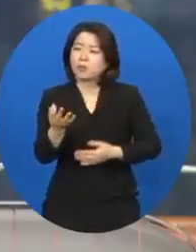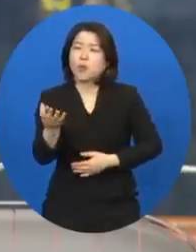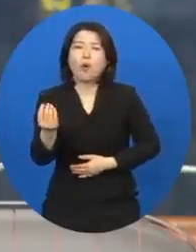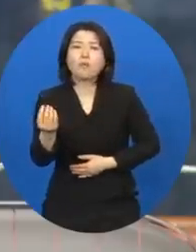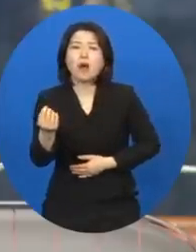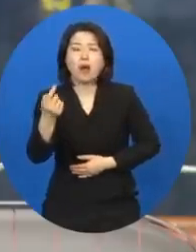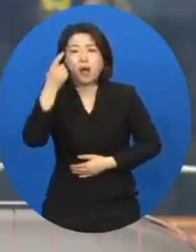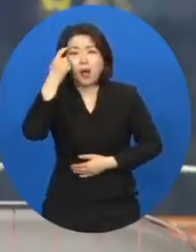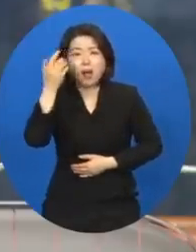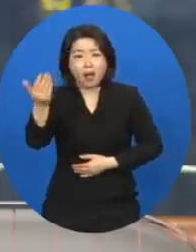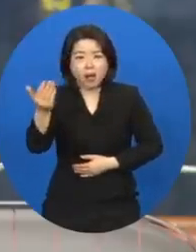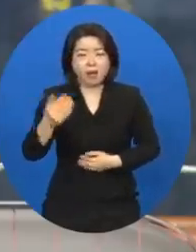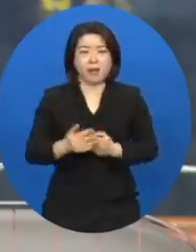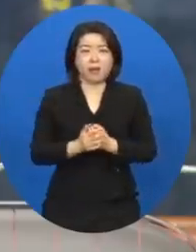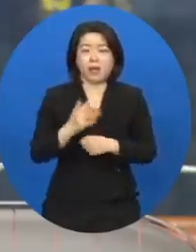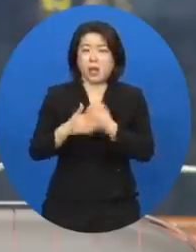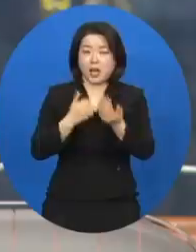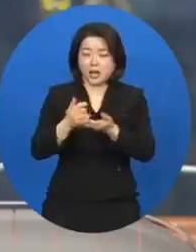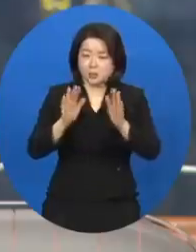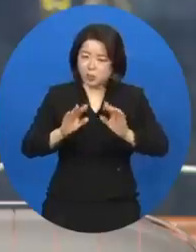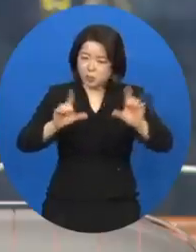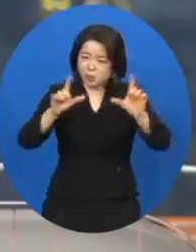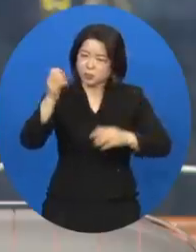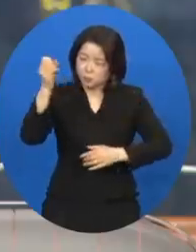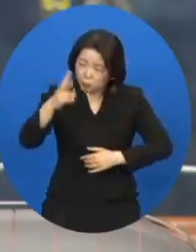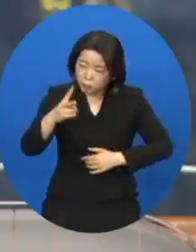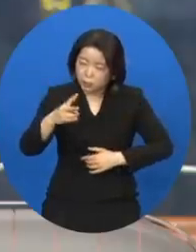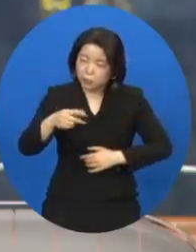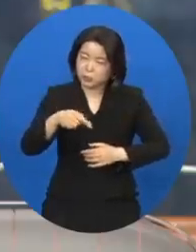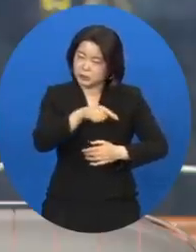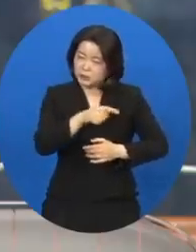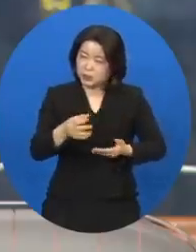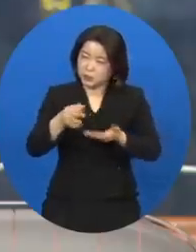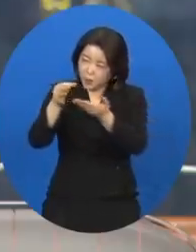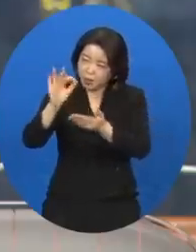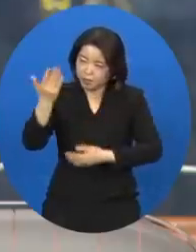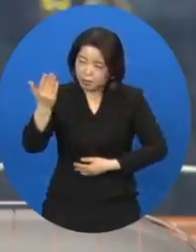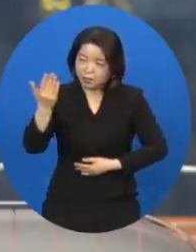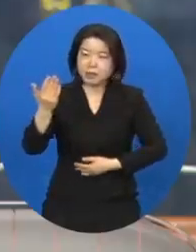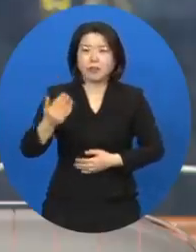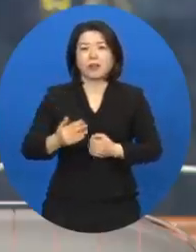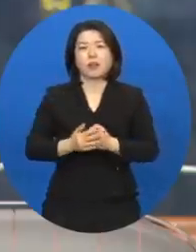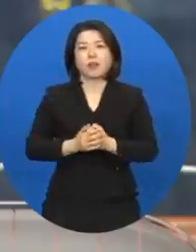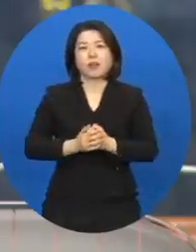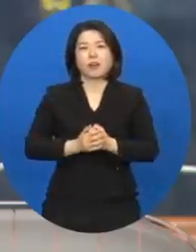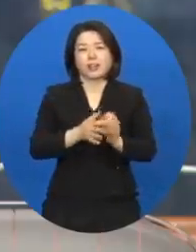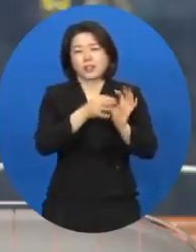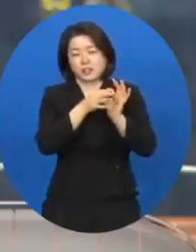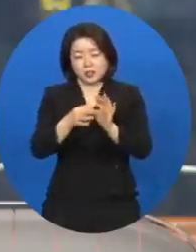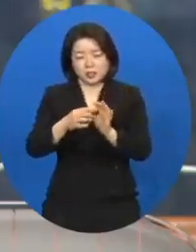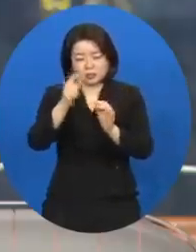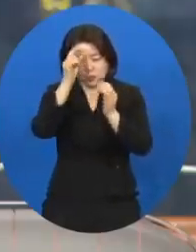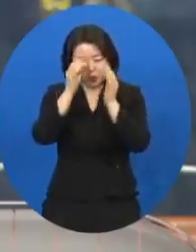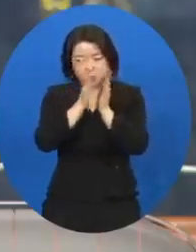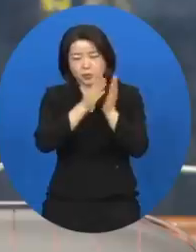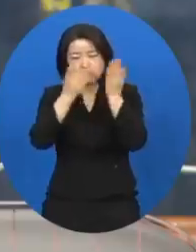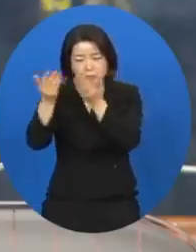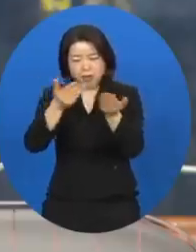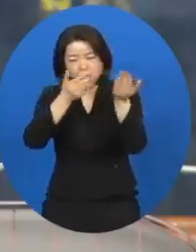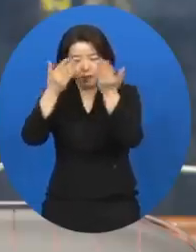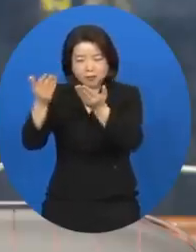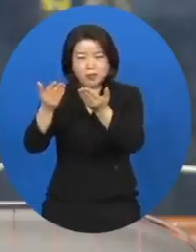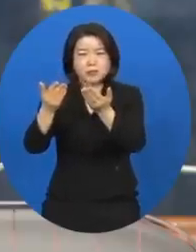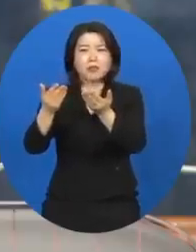됩니까? 하나님, 올해도 또 해야 됩니까? 그러면서 교회를 사랑하는 마음이